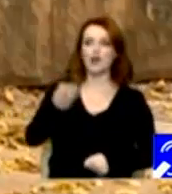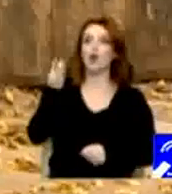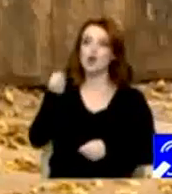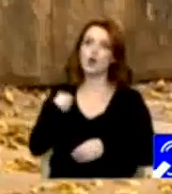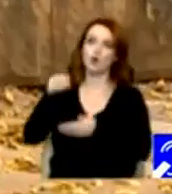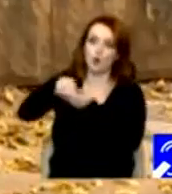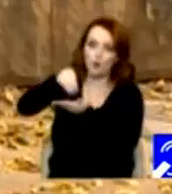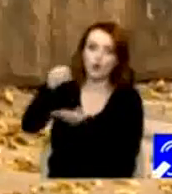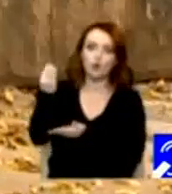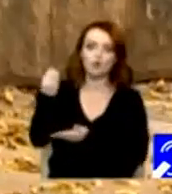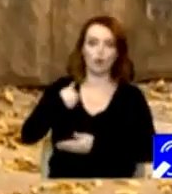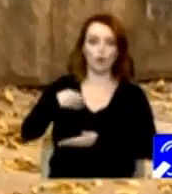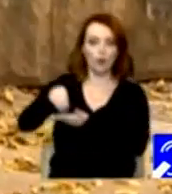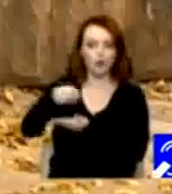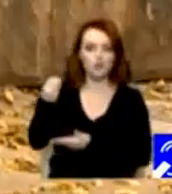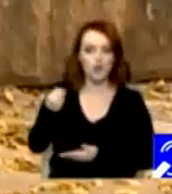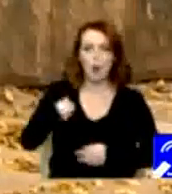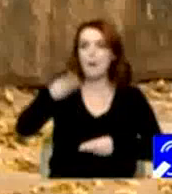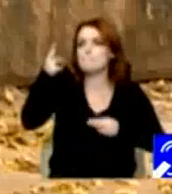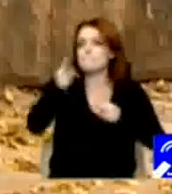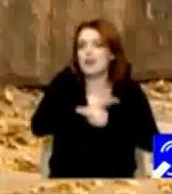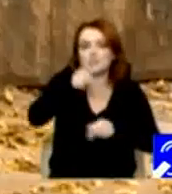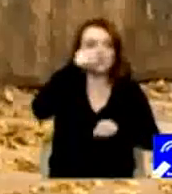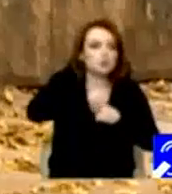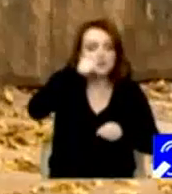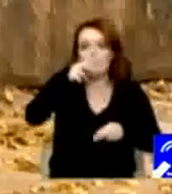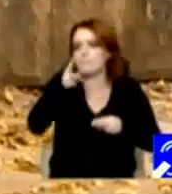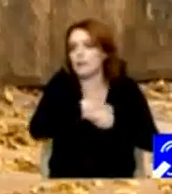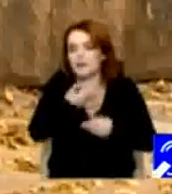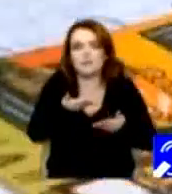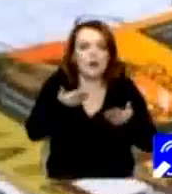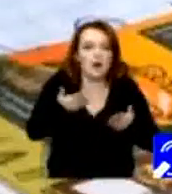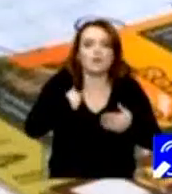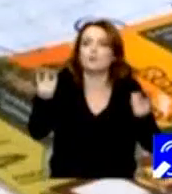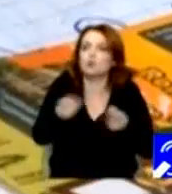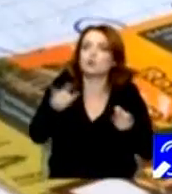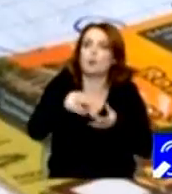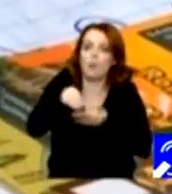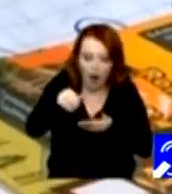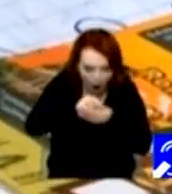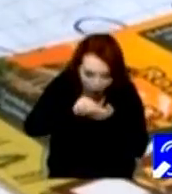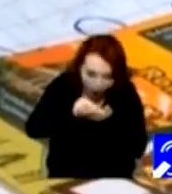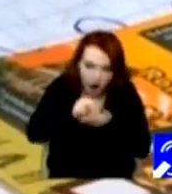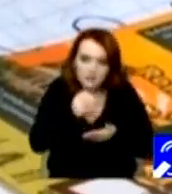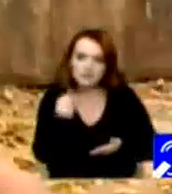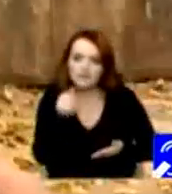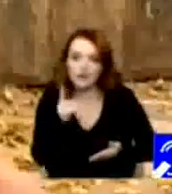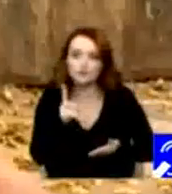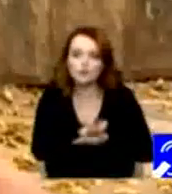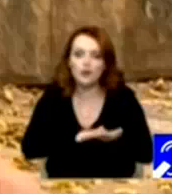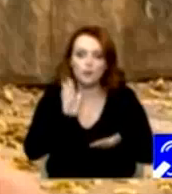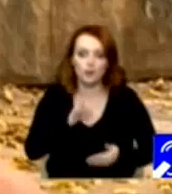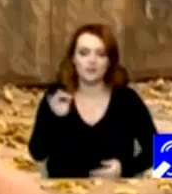incontrolabil involuntar el are nevoie de aceasta senzatie de cumpărare celui bilet care bă rezolvă